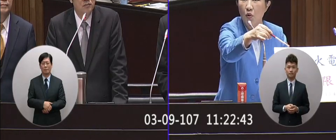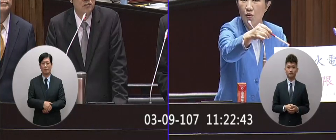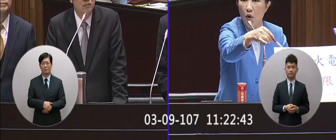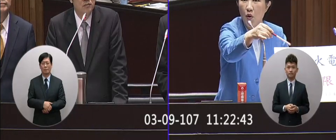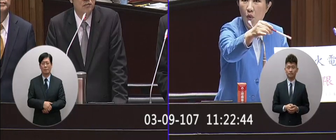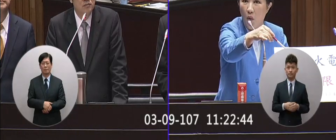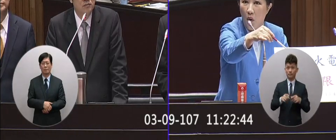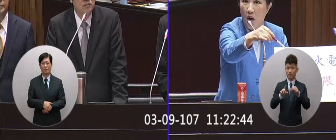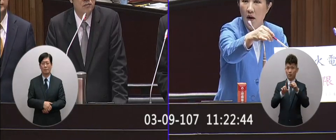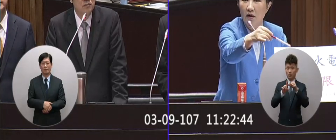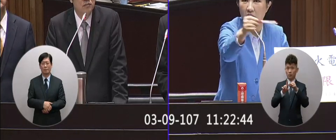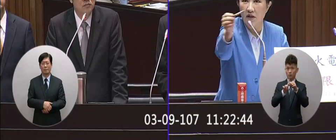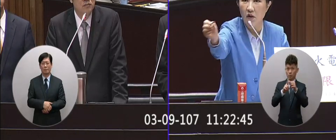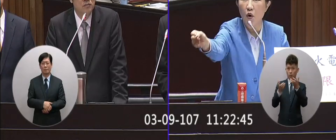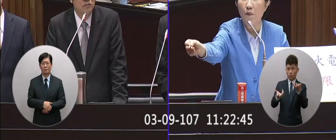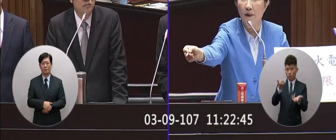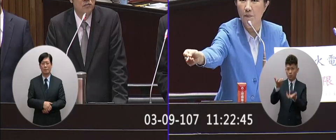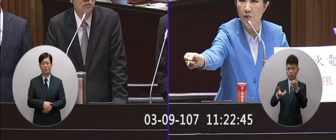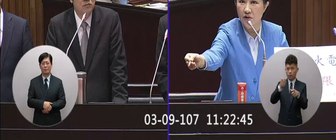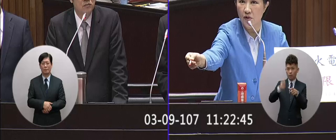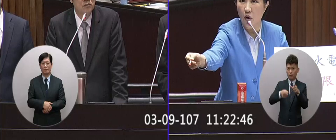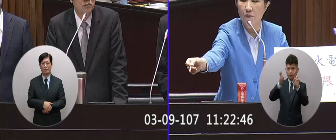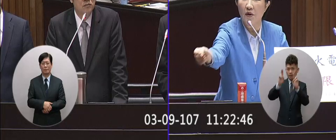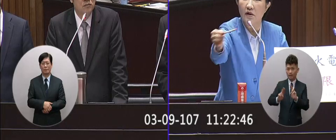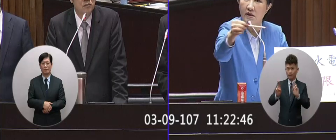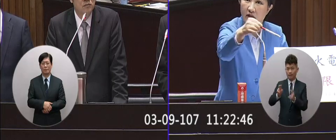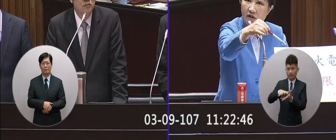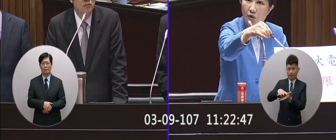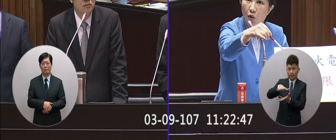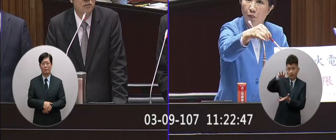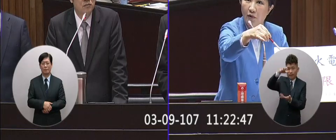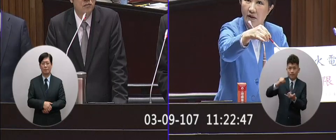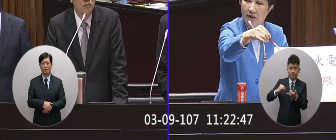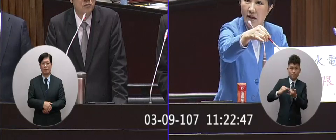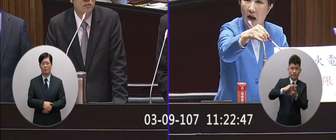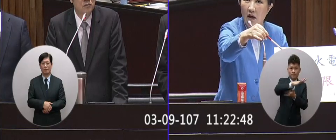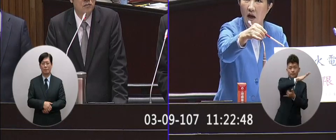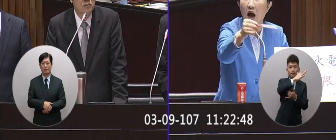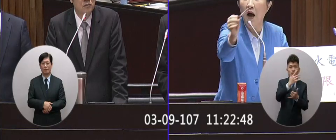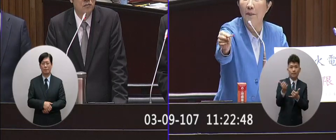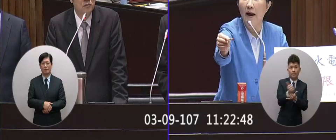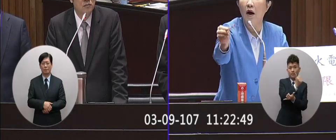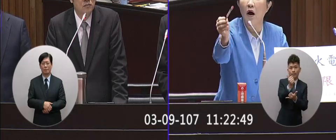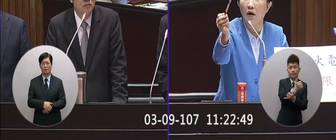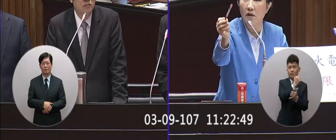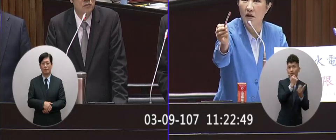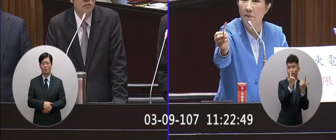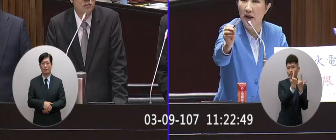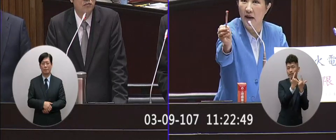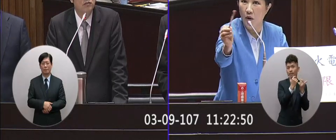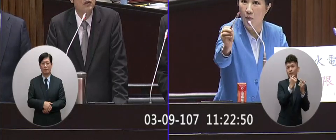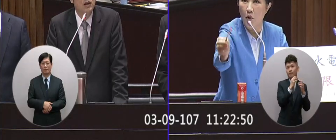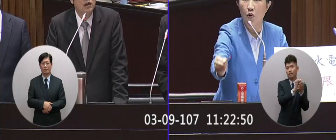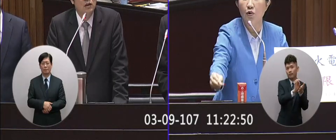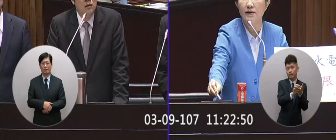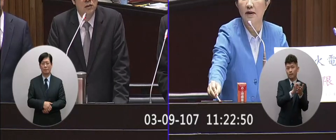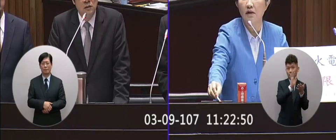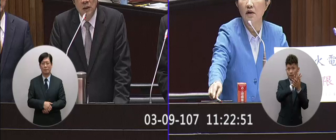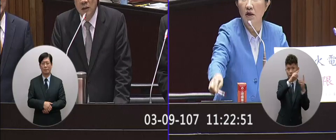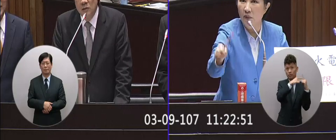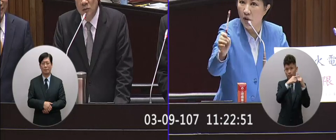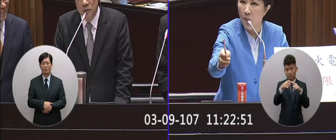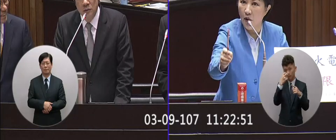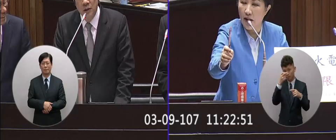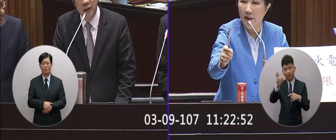使用中火提供北部使用，牺牲中部人的健康。阿拜哈，你别来中部苦